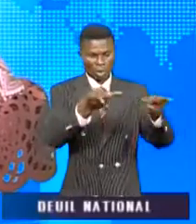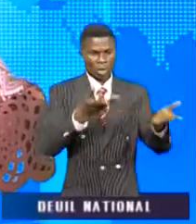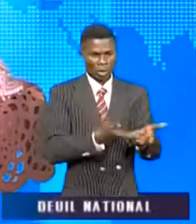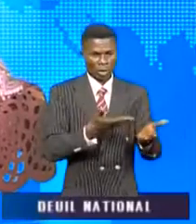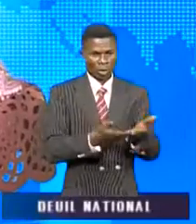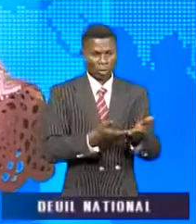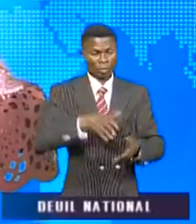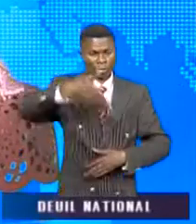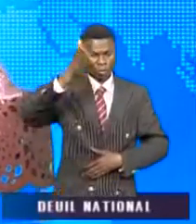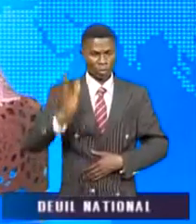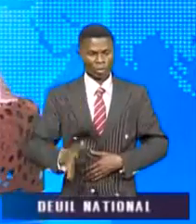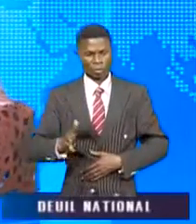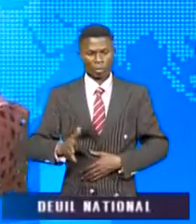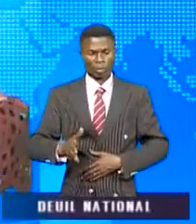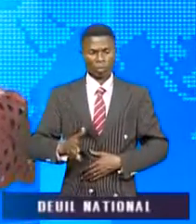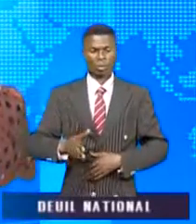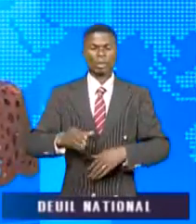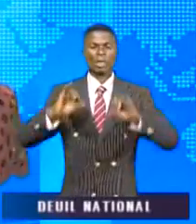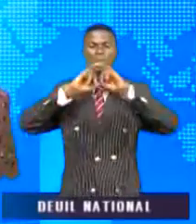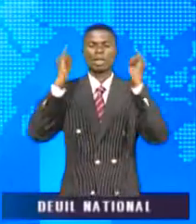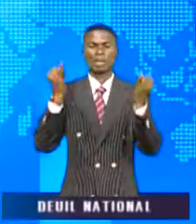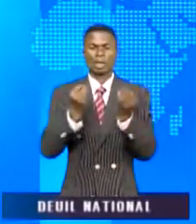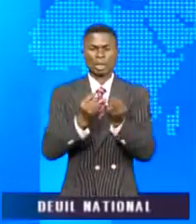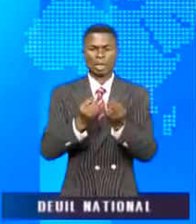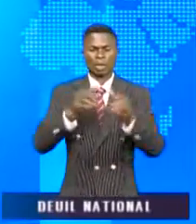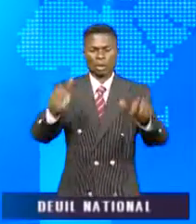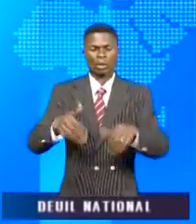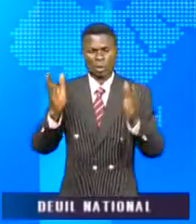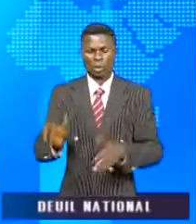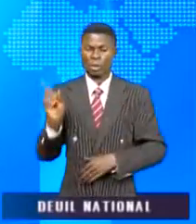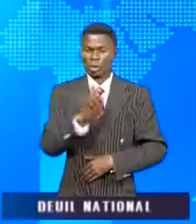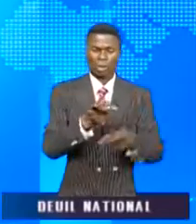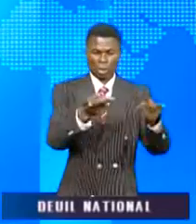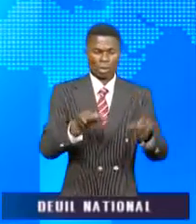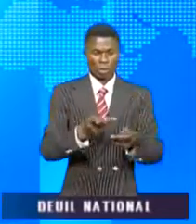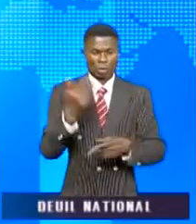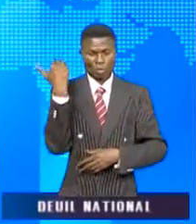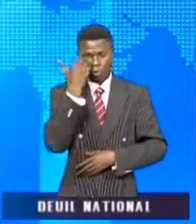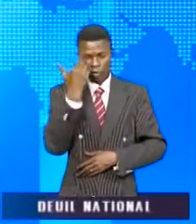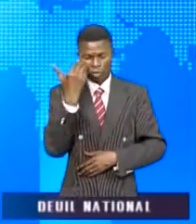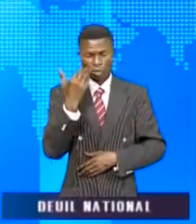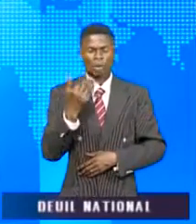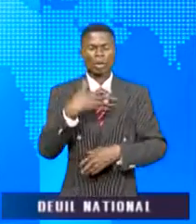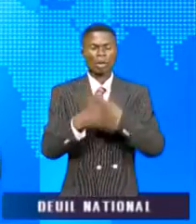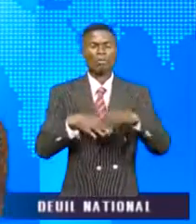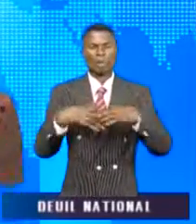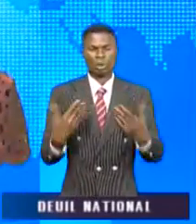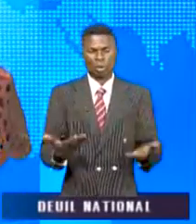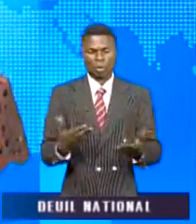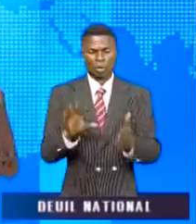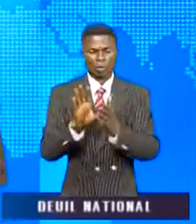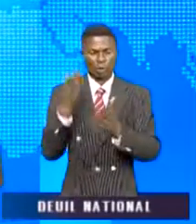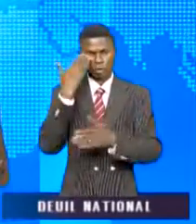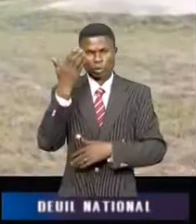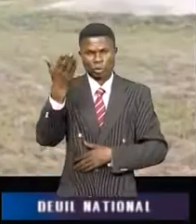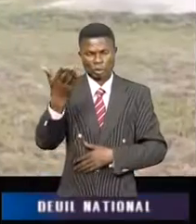les experts du ministère de l'Industrie et ceux de l'Agriculture sont descendus sur le lieu pour les études de faisabilité. Betty Amani,